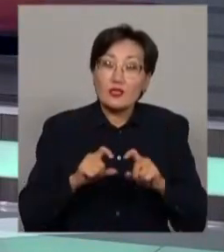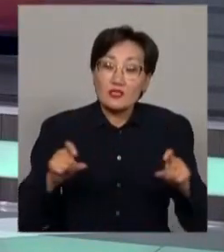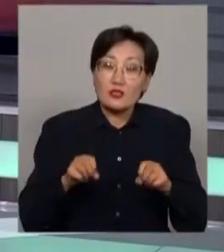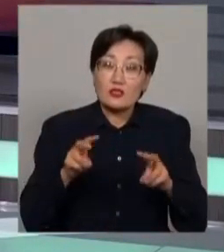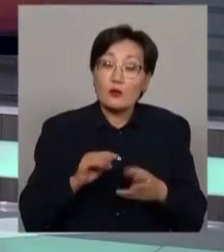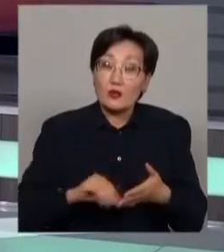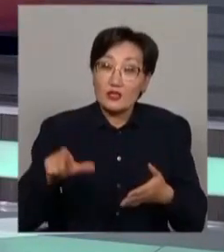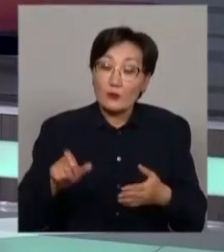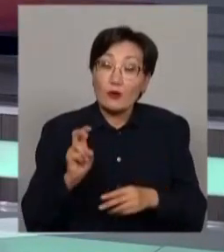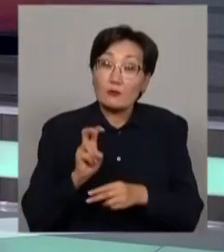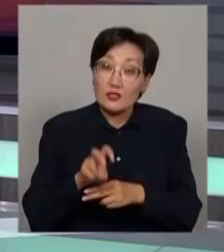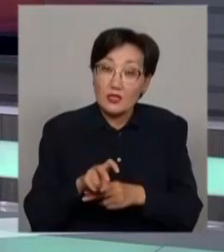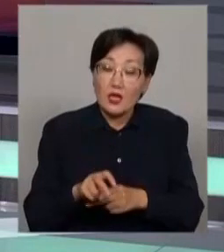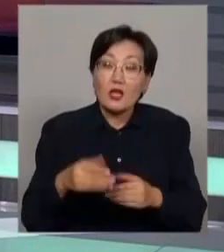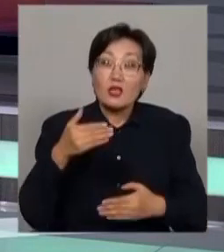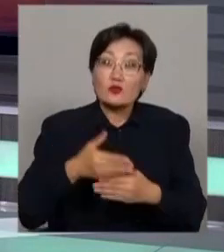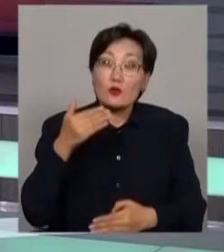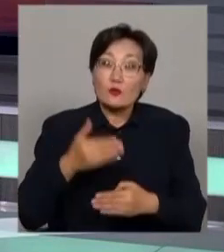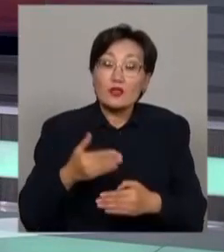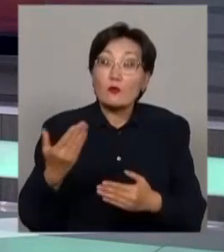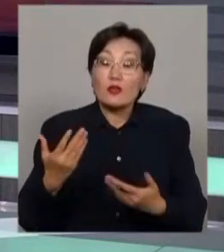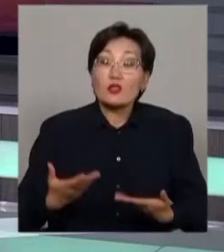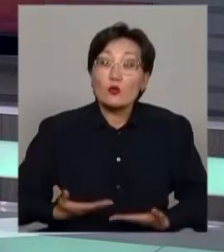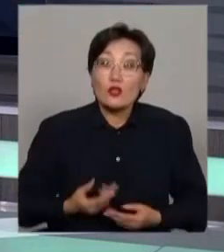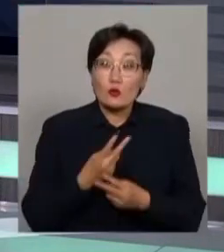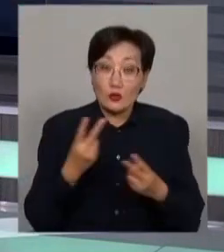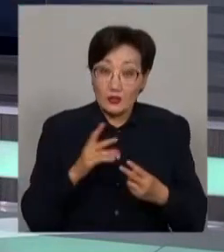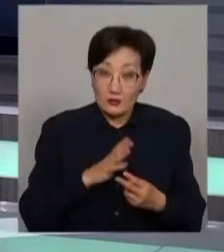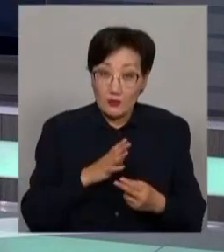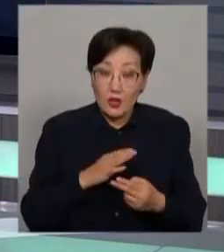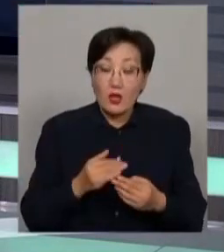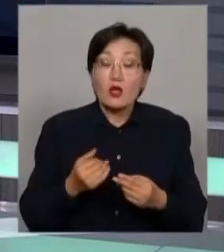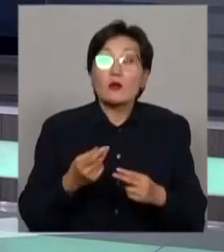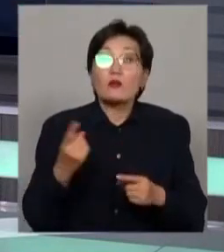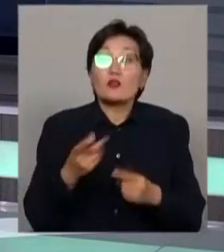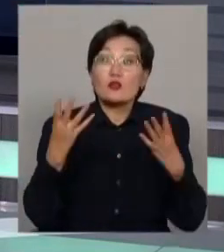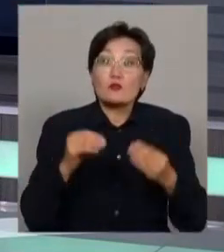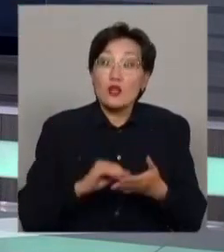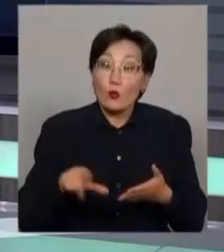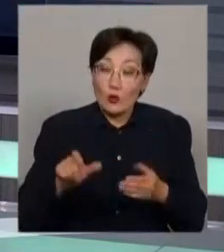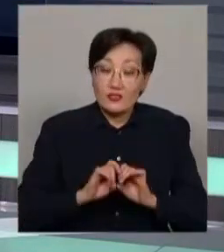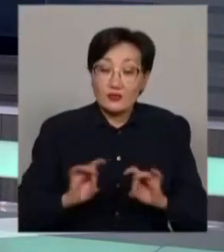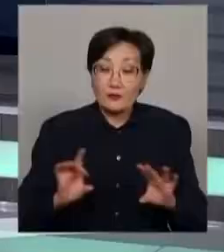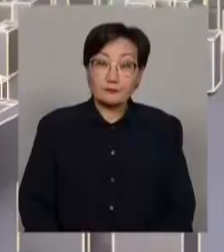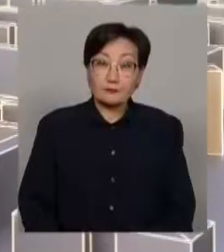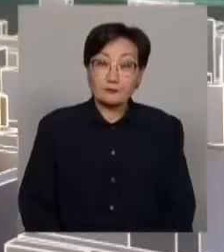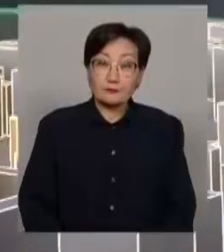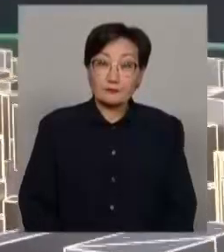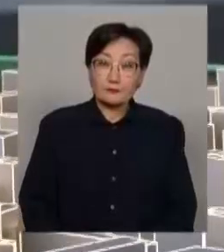арна тілшілері арнайы барып, сахна сыртындағы өмірмен танысып қайтқан еді. Манеждегі бір күнді әріптесім Мадина Оқаш